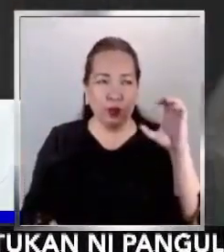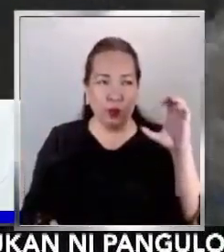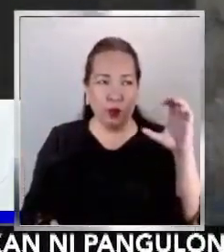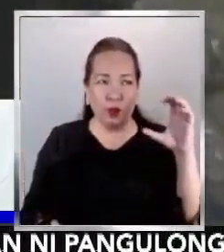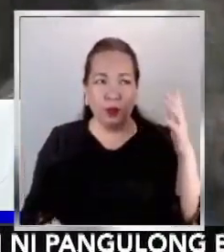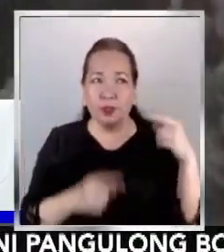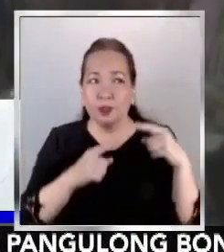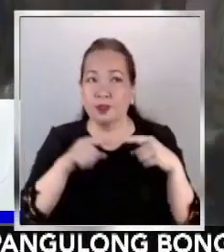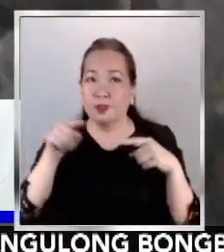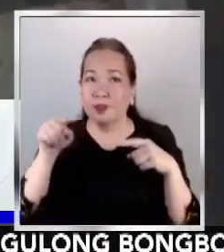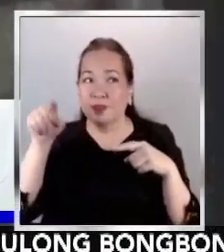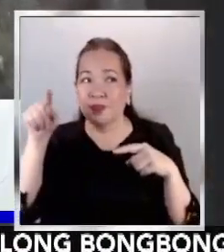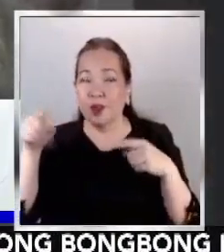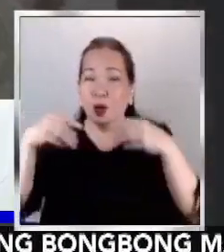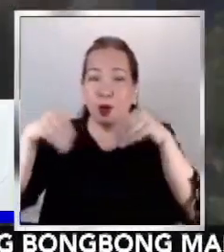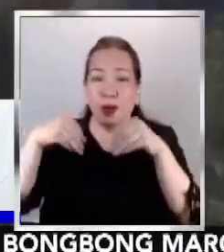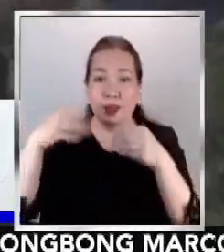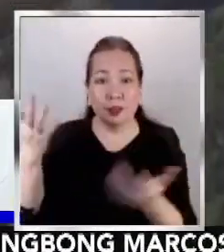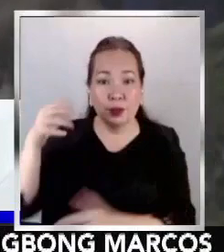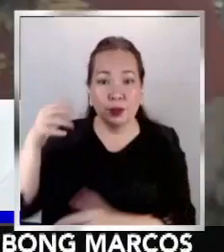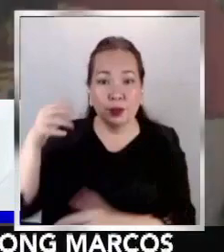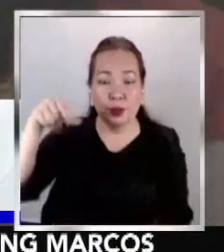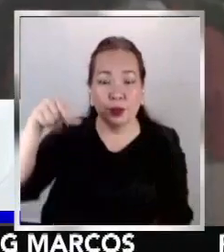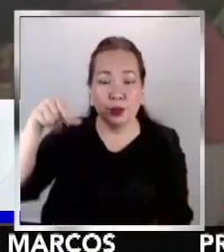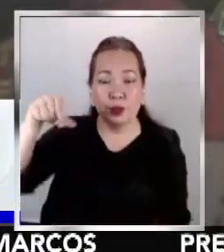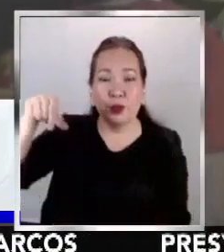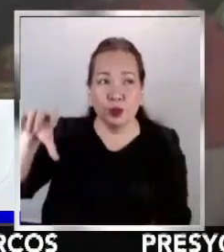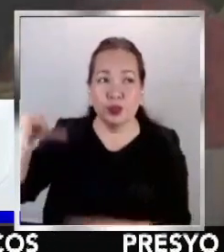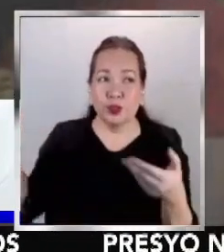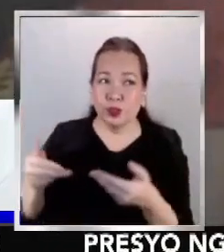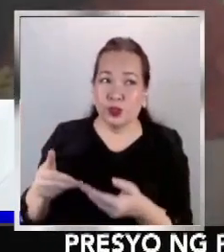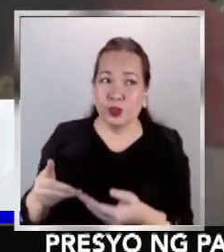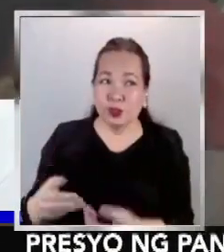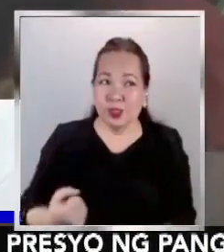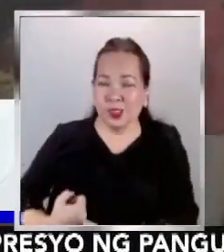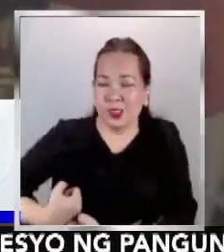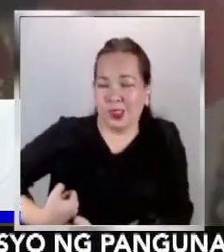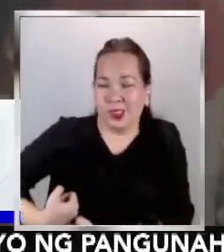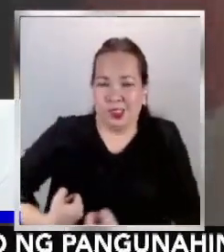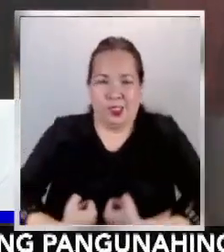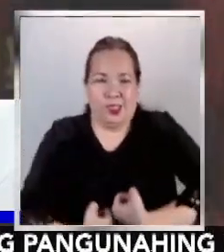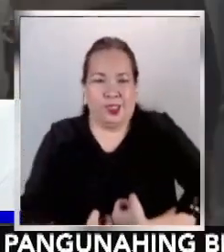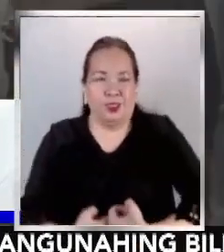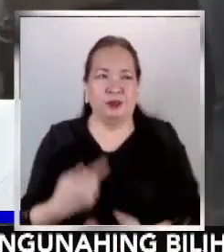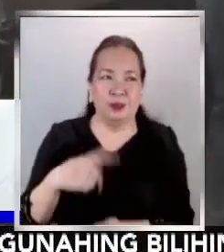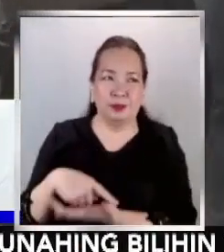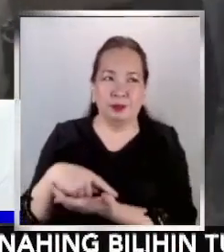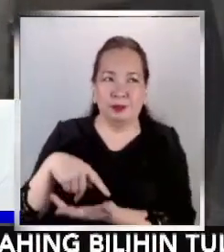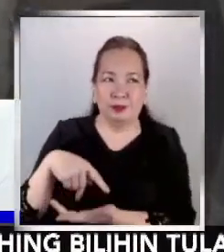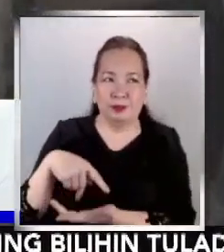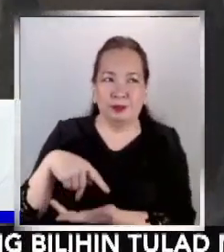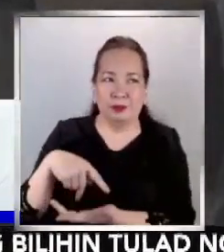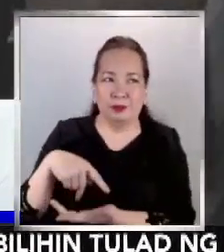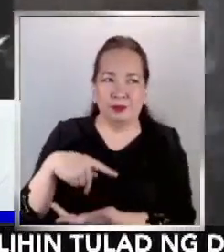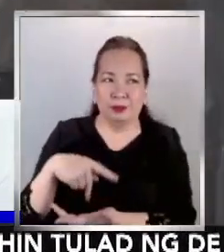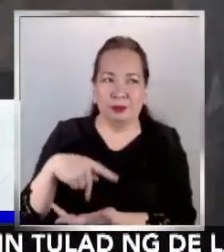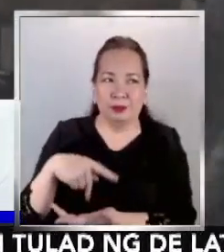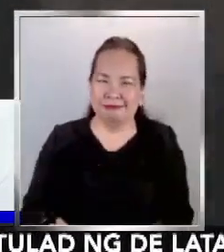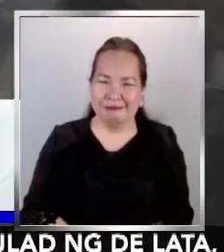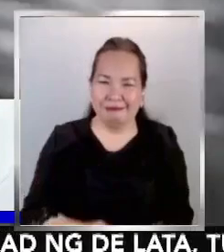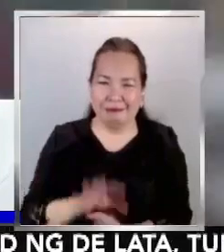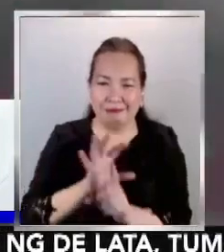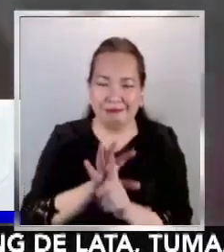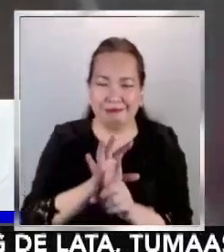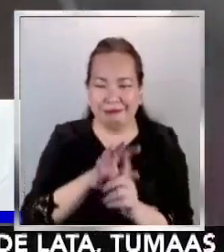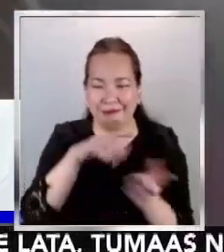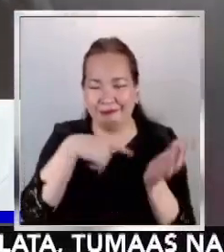isang palengke sa Quezon City kung saan muli siyang nagpakitang gilas ng dance moves. Ang mga mamimili at tindera